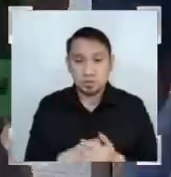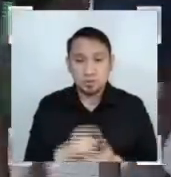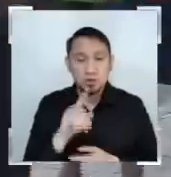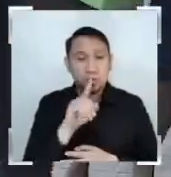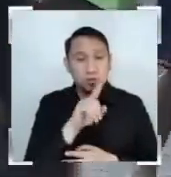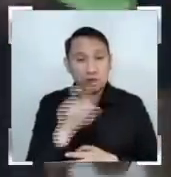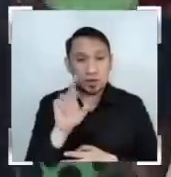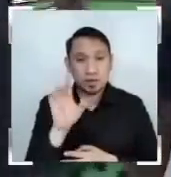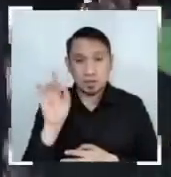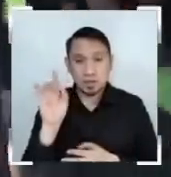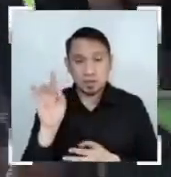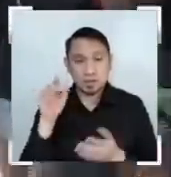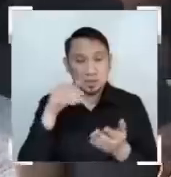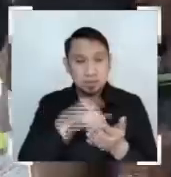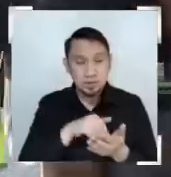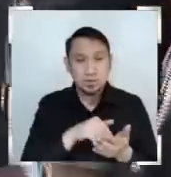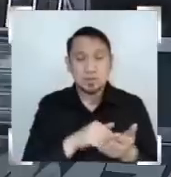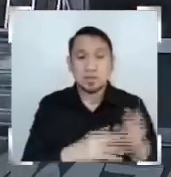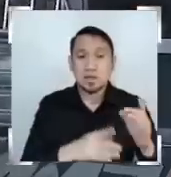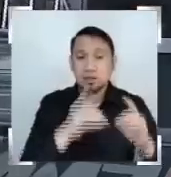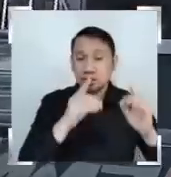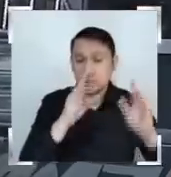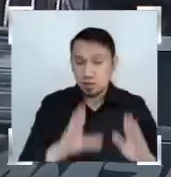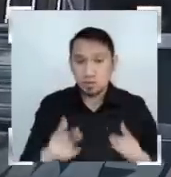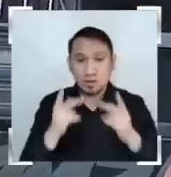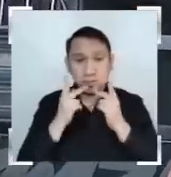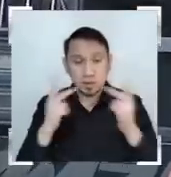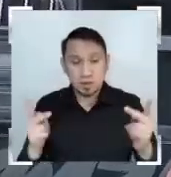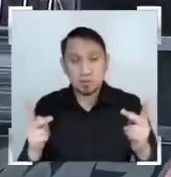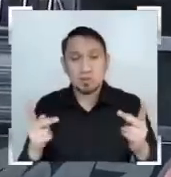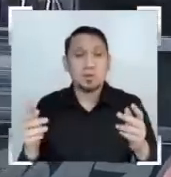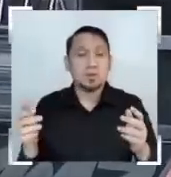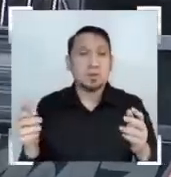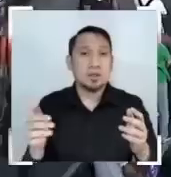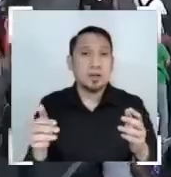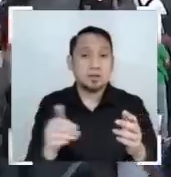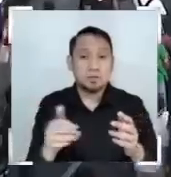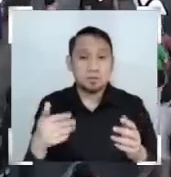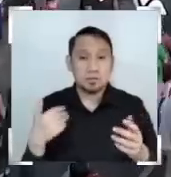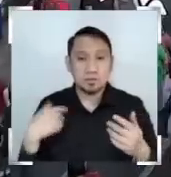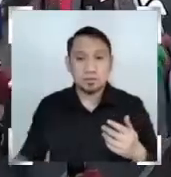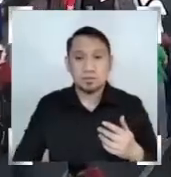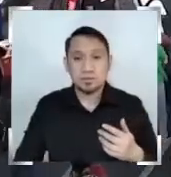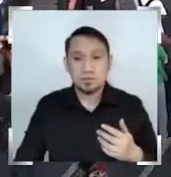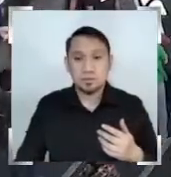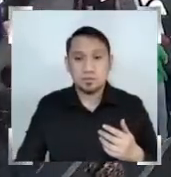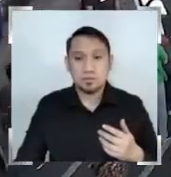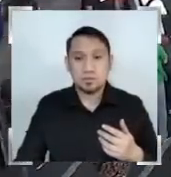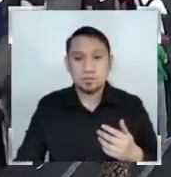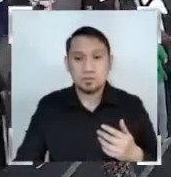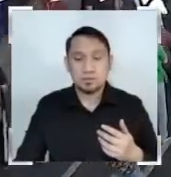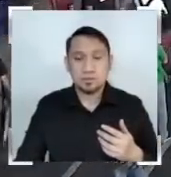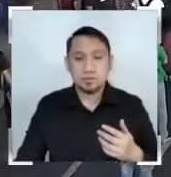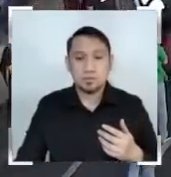na mga driver at operator ng pampublikong sasakyan ang nakatanggap na ng 6,500 na fuel subsidy sa ilalim ng